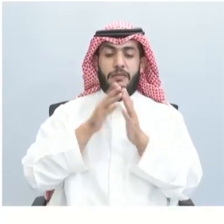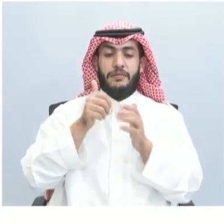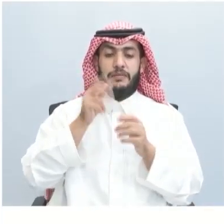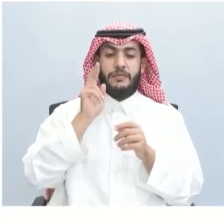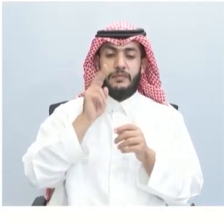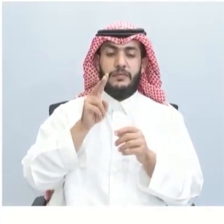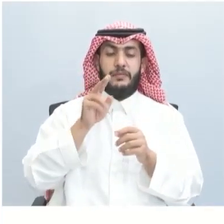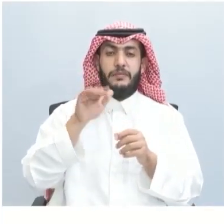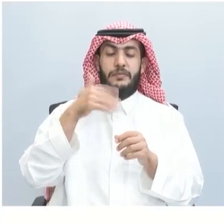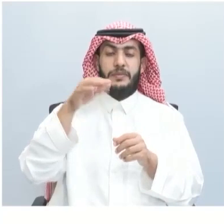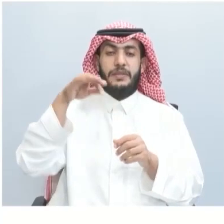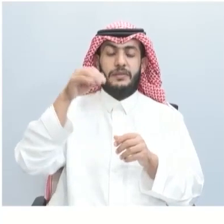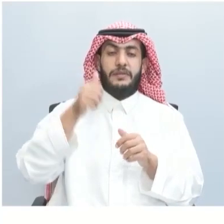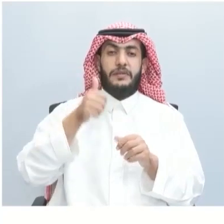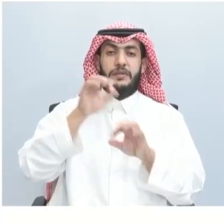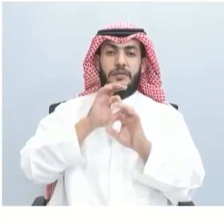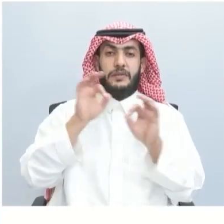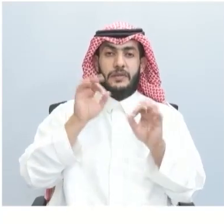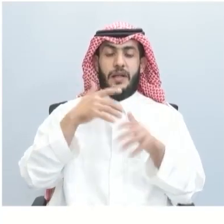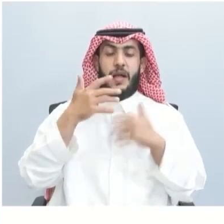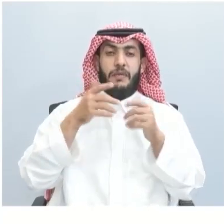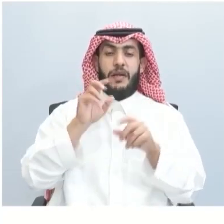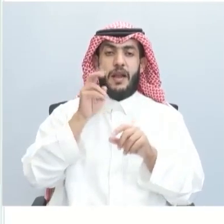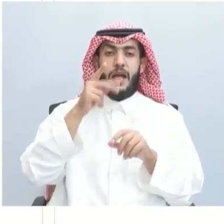يكون الصفحه قابله للتفاعل